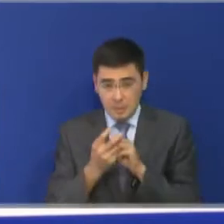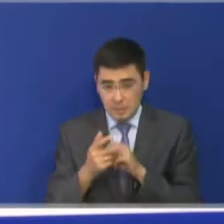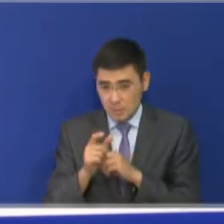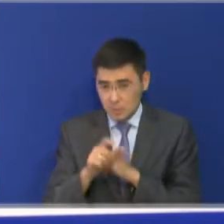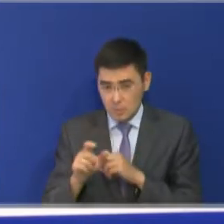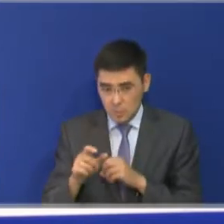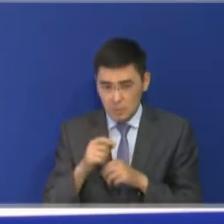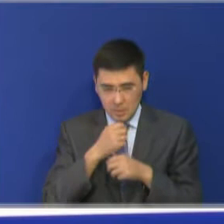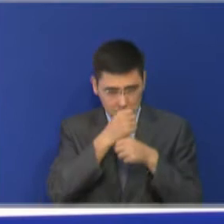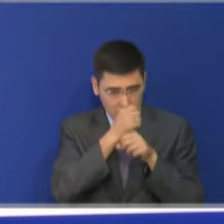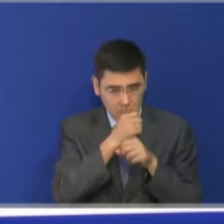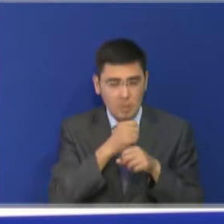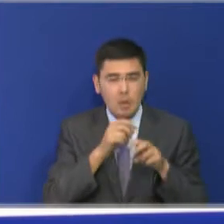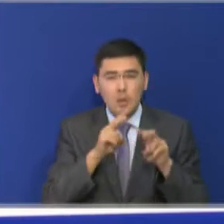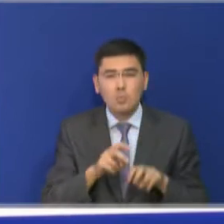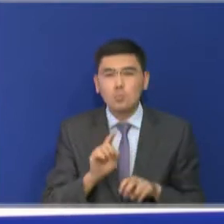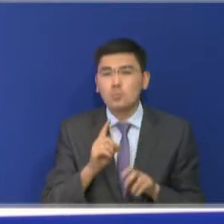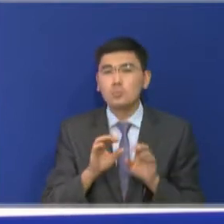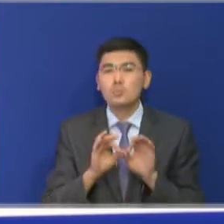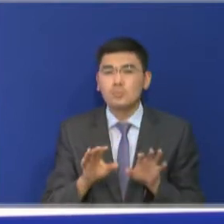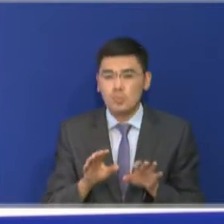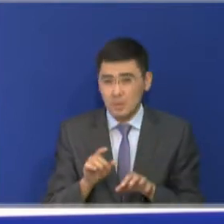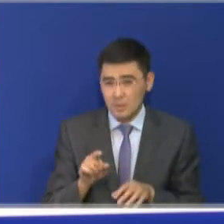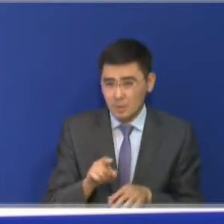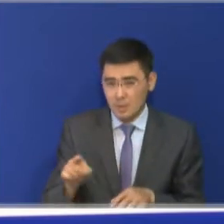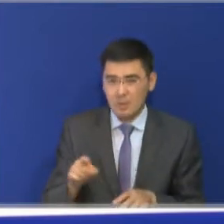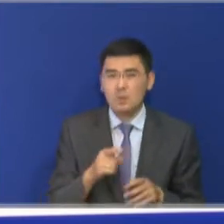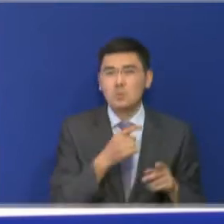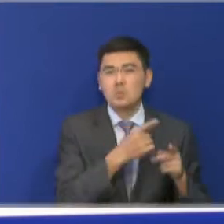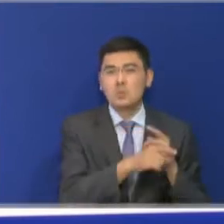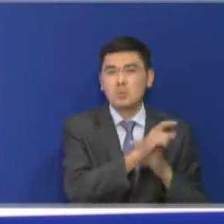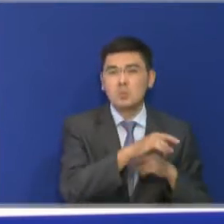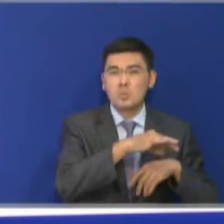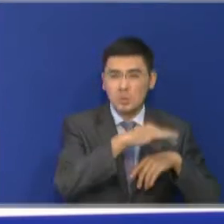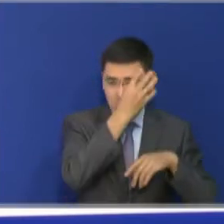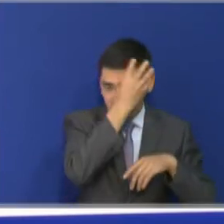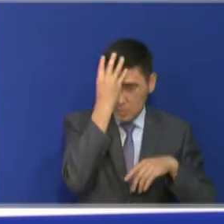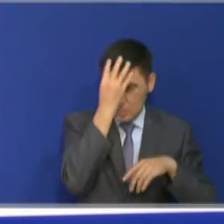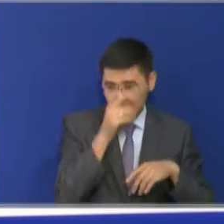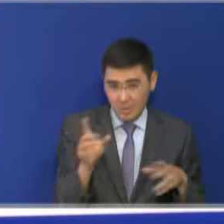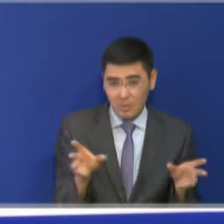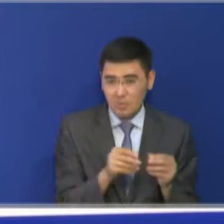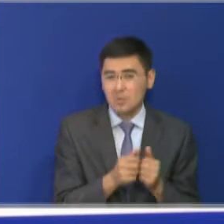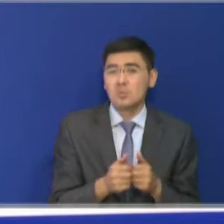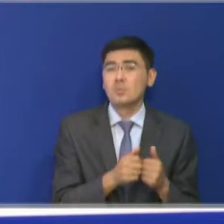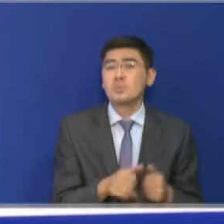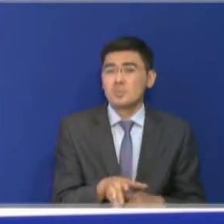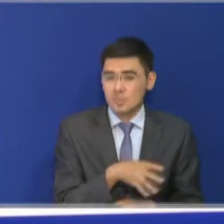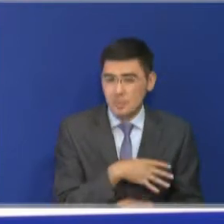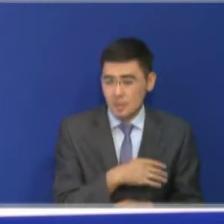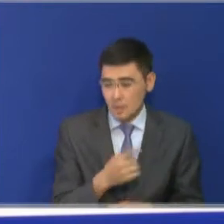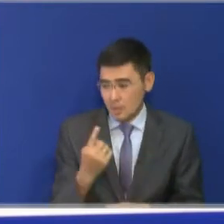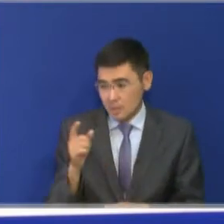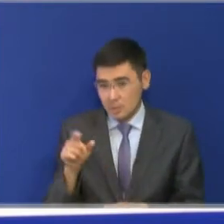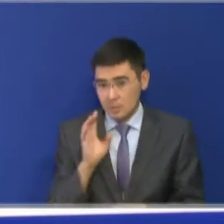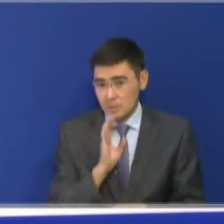науқастан зертханалық талдаулар бұрынырақ коронавирустық инфекция ауруын жұқтырған адаммен қарым-қатынаста болған тұлға ретінде, бір